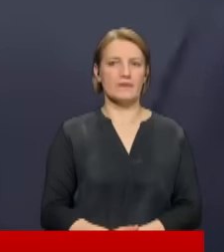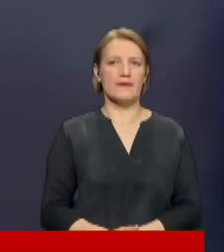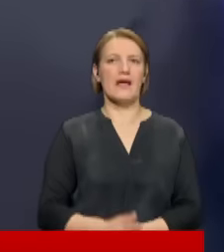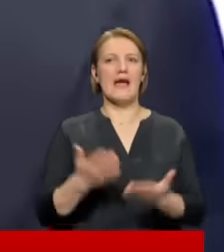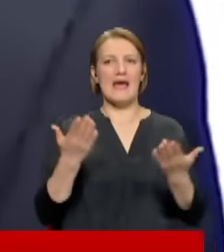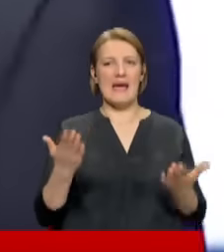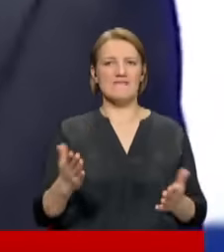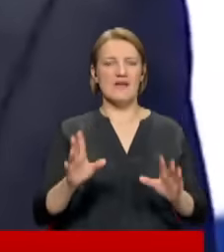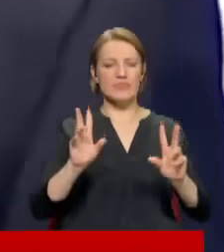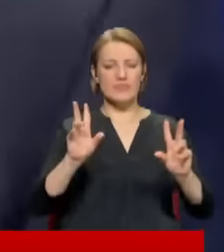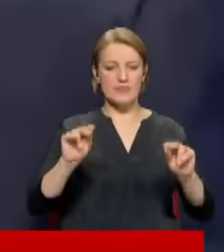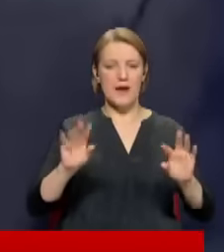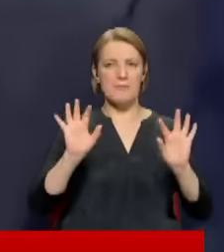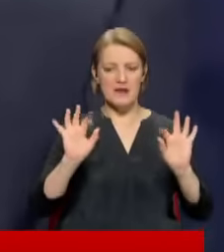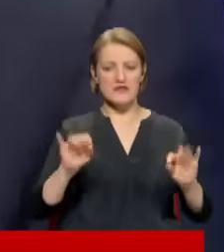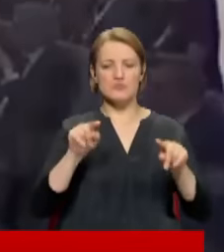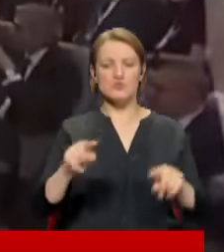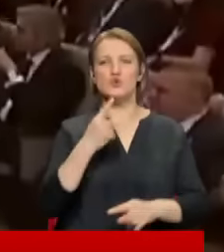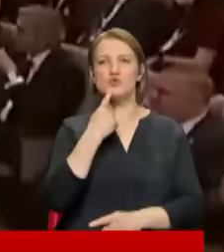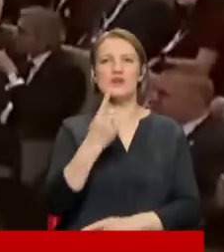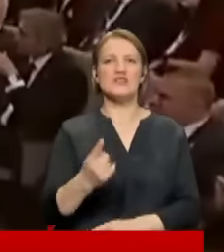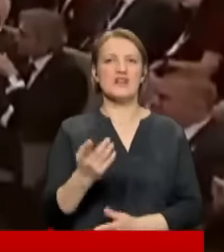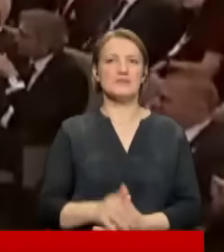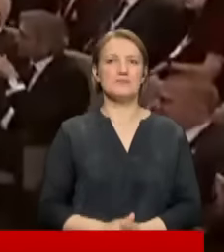Evet, tam da aslında bunu söyleyecektim.